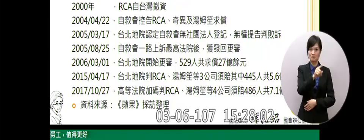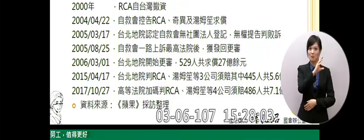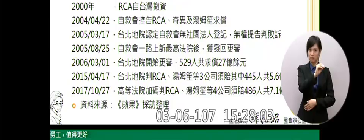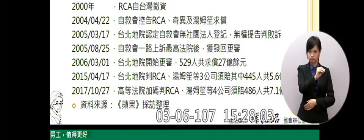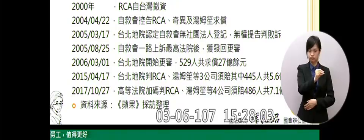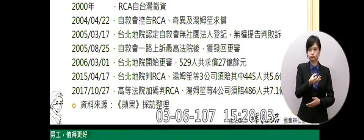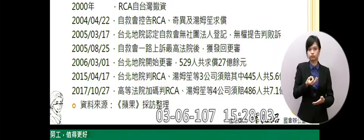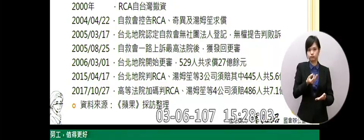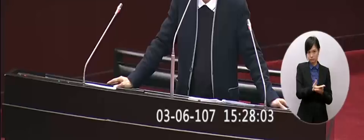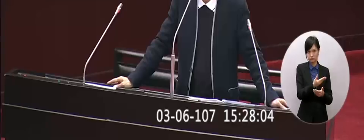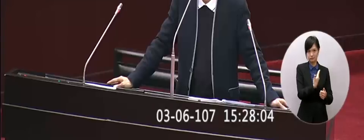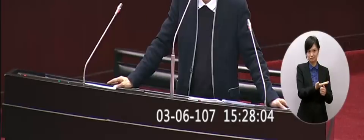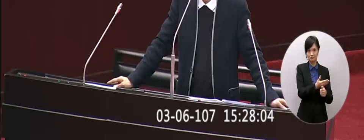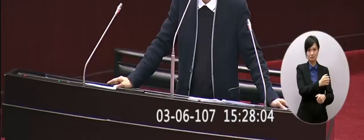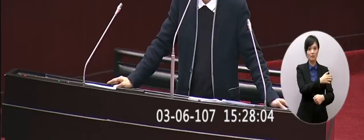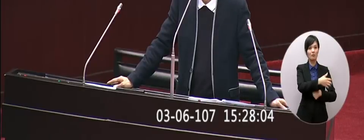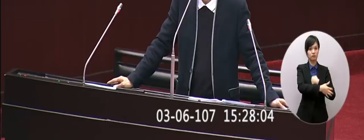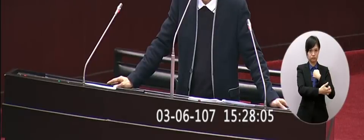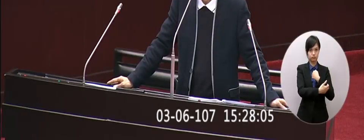这些劳工朋友